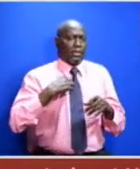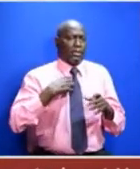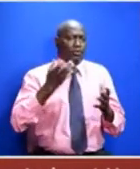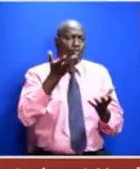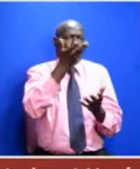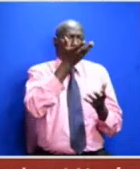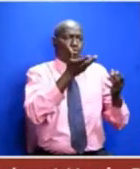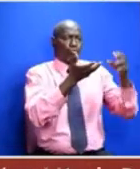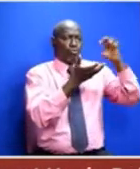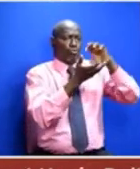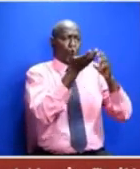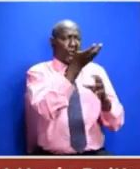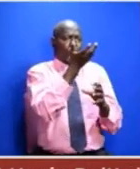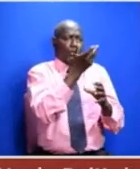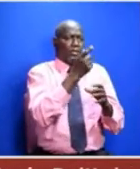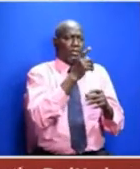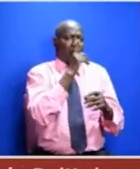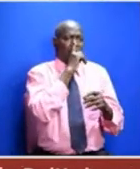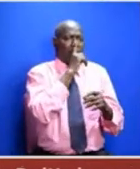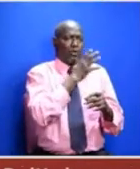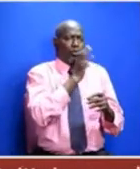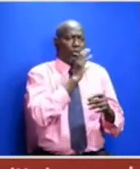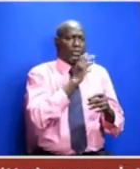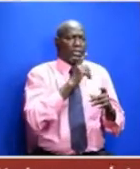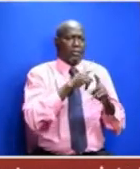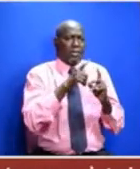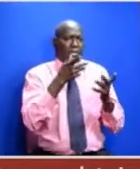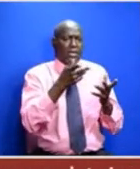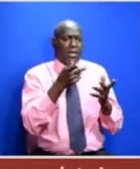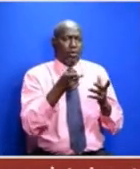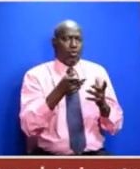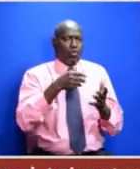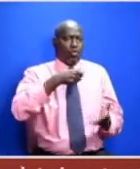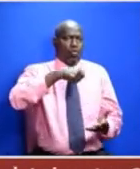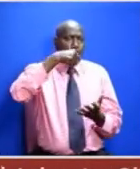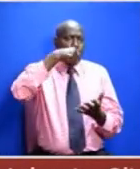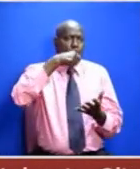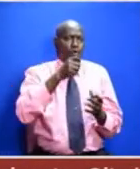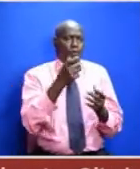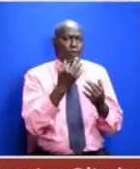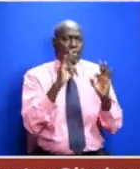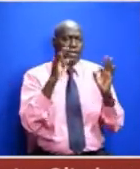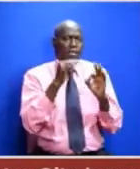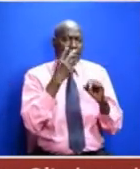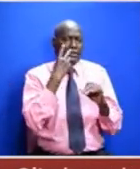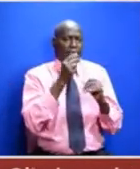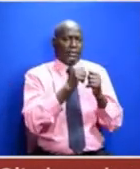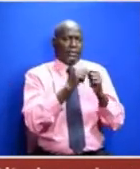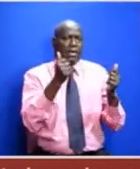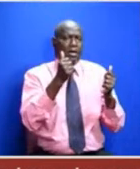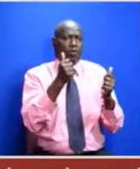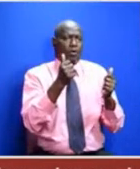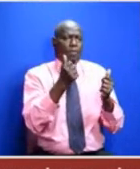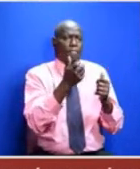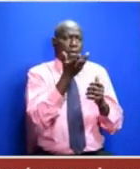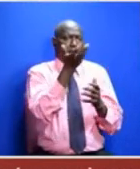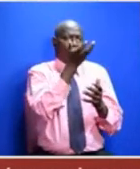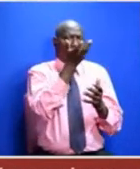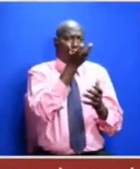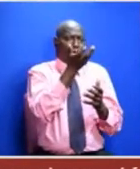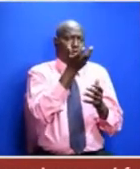filter maji chafu. Sa leo tumepata hizi vitu zingine, hizi ndo free. Nimeona ziko sawa na filter maji